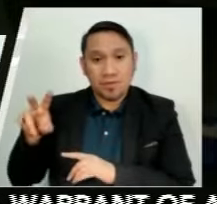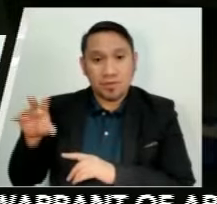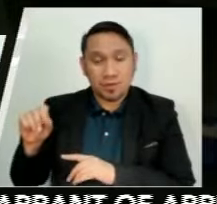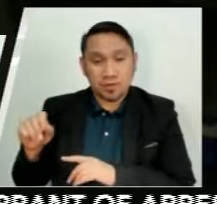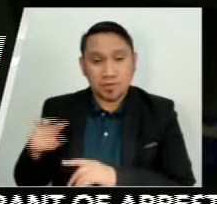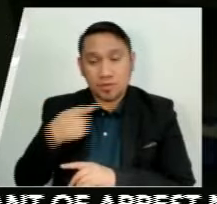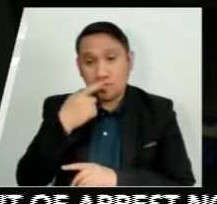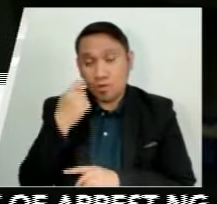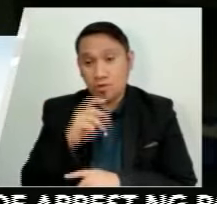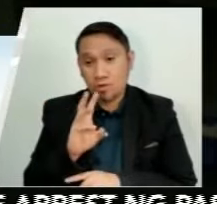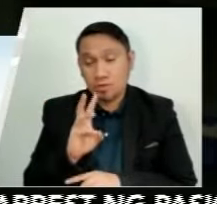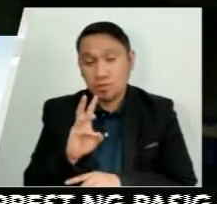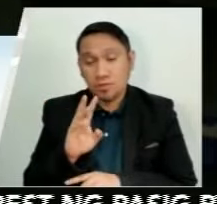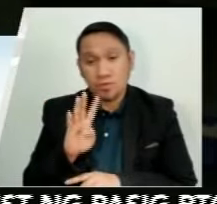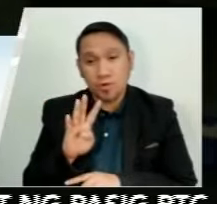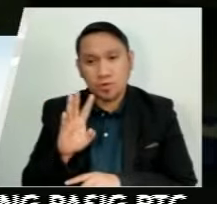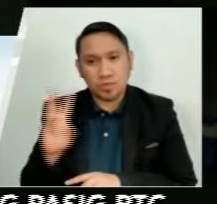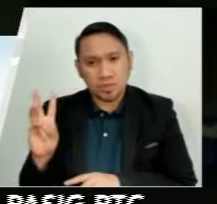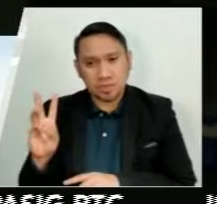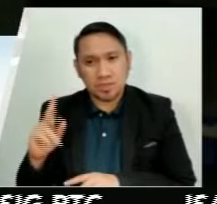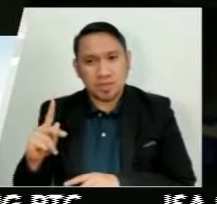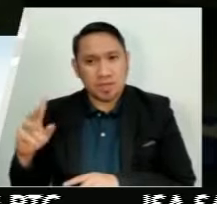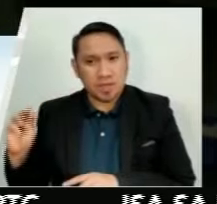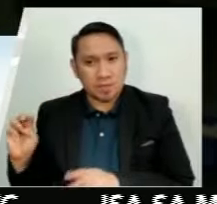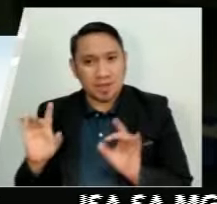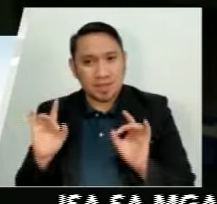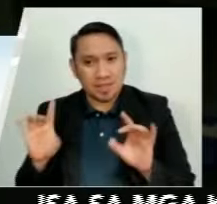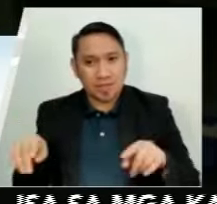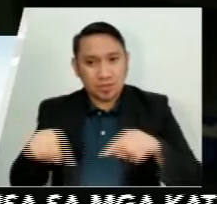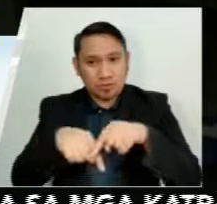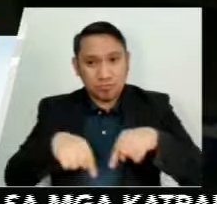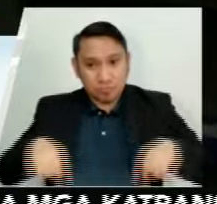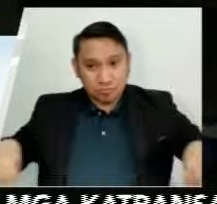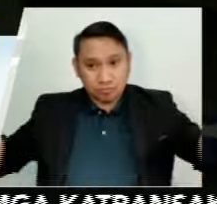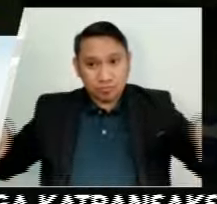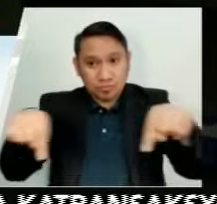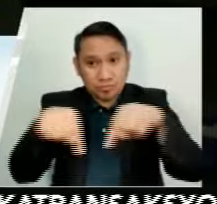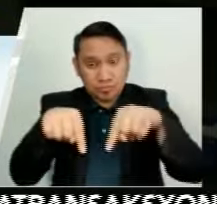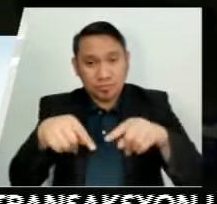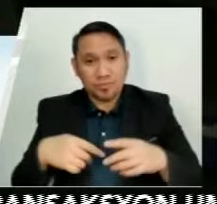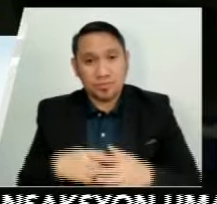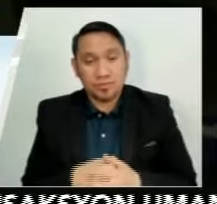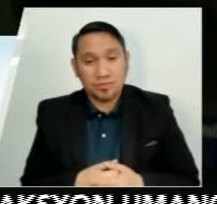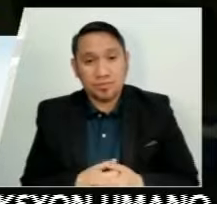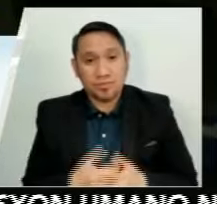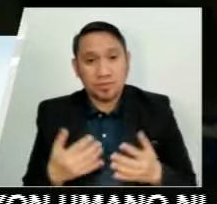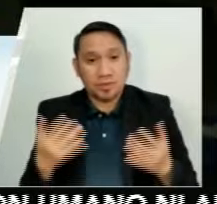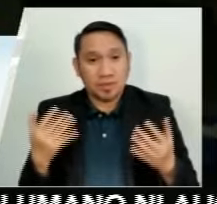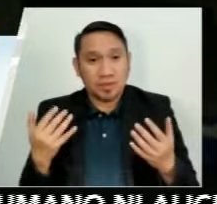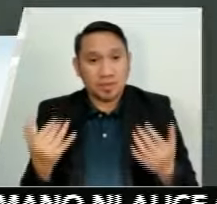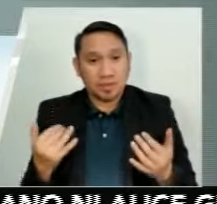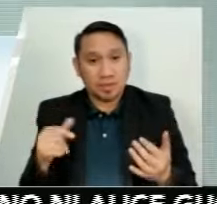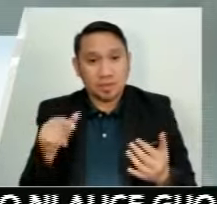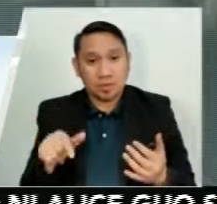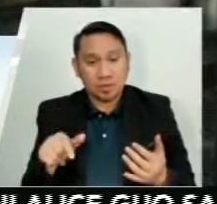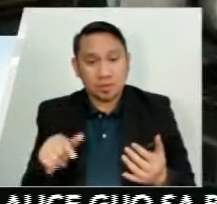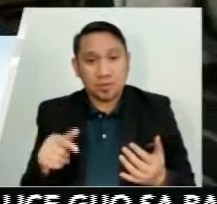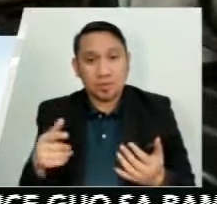danger zone, kailangan po tayong mag-preemptive for those vulnerable sector